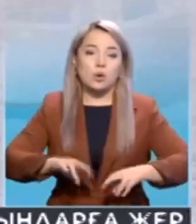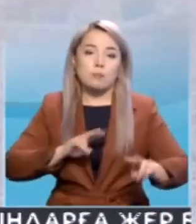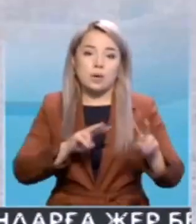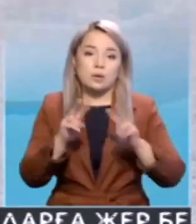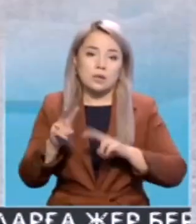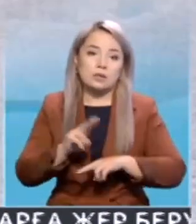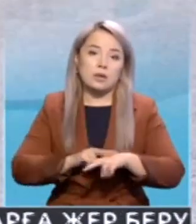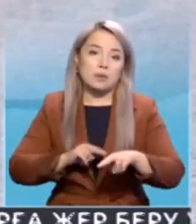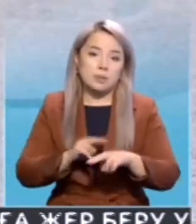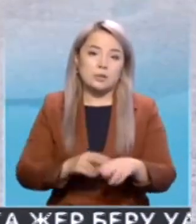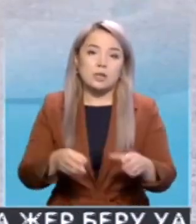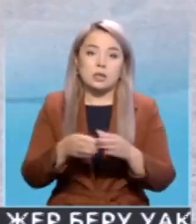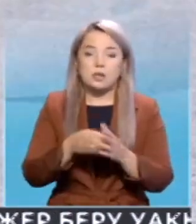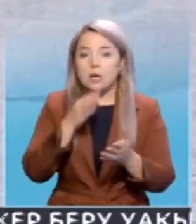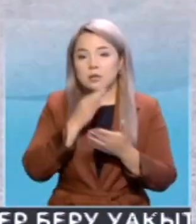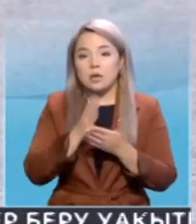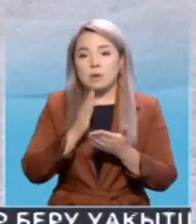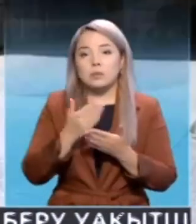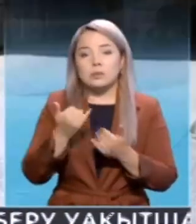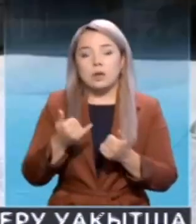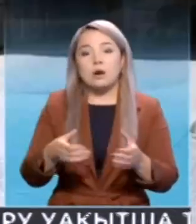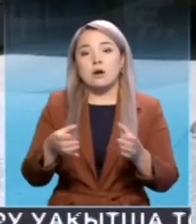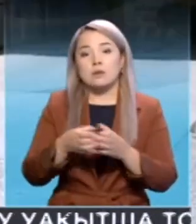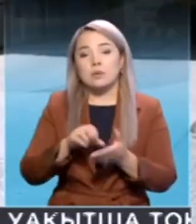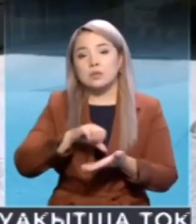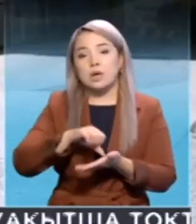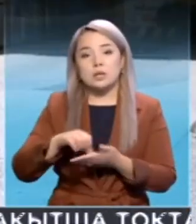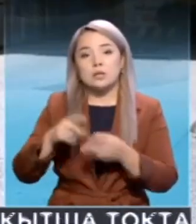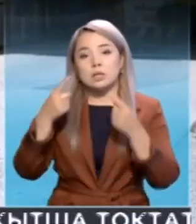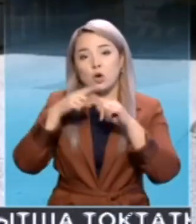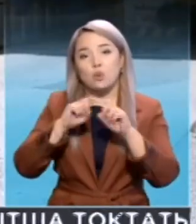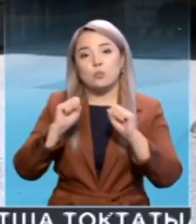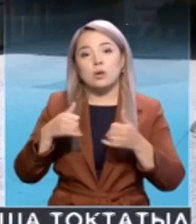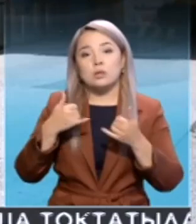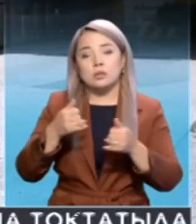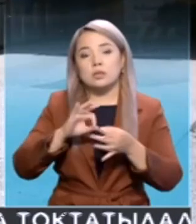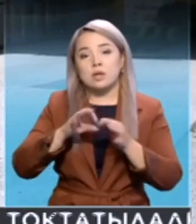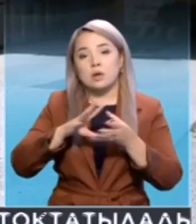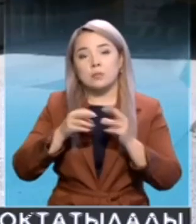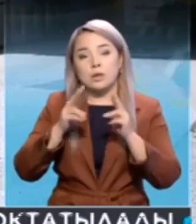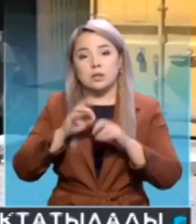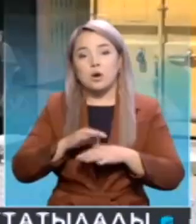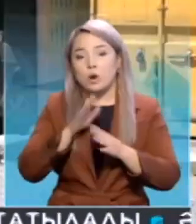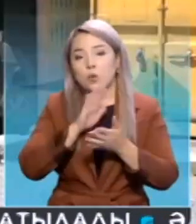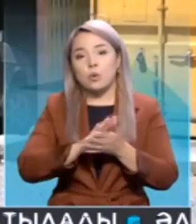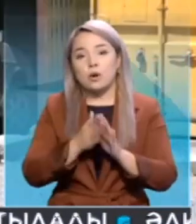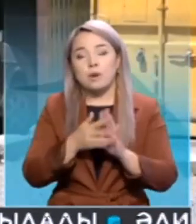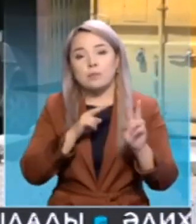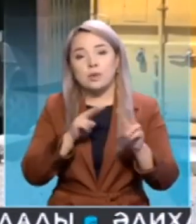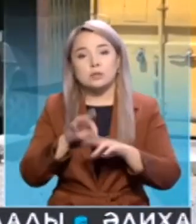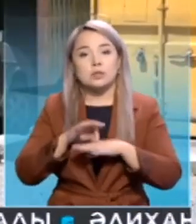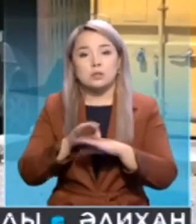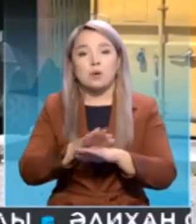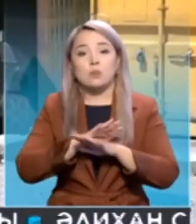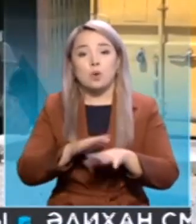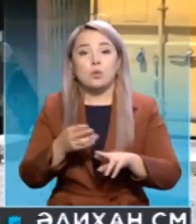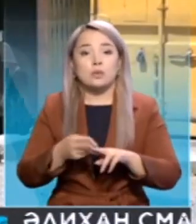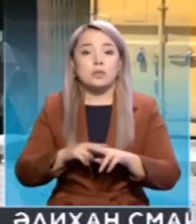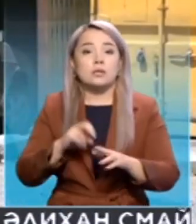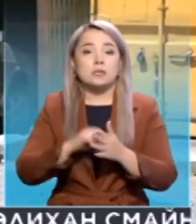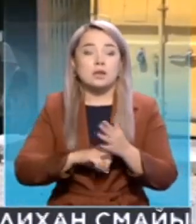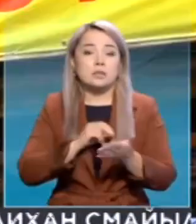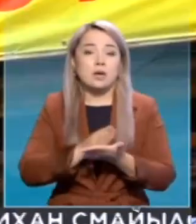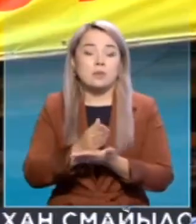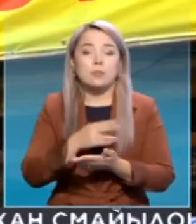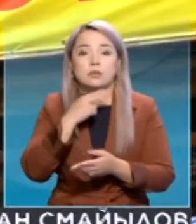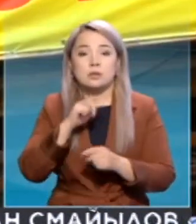инспекциясының жауапты мамандары жол берген, өйткені олар оператордың техникалық мүмкіндіктерін жіті тексеріп уақытылы бақылау жүргізбеген. Сол себепті